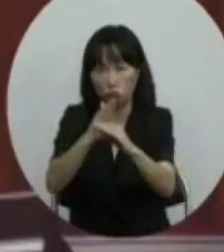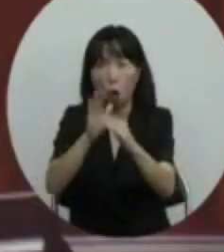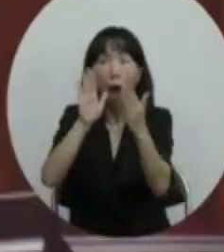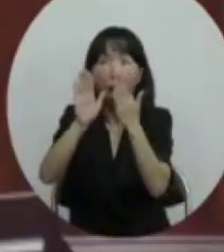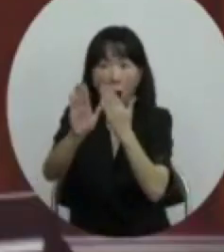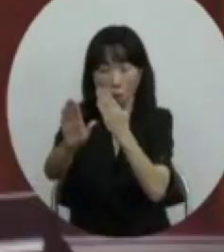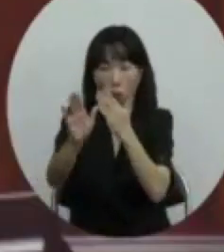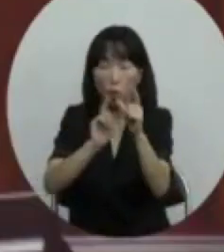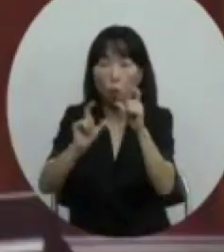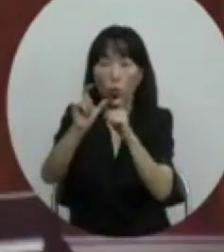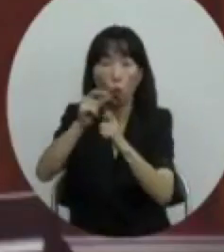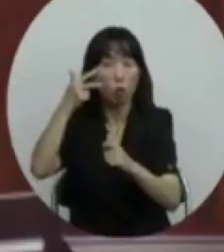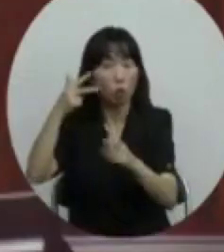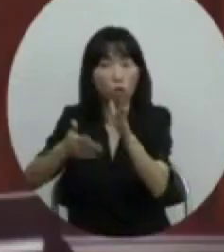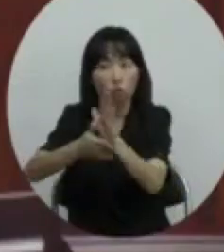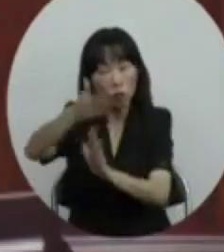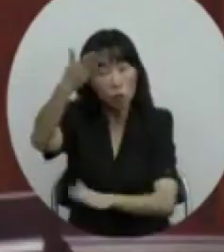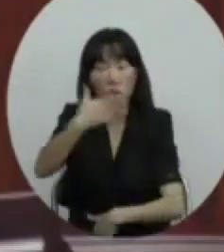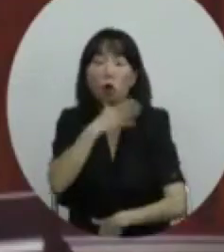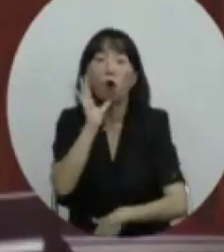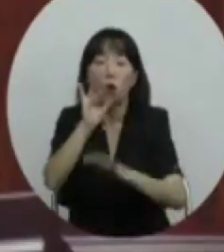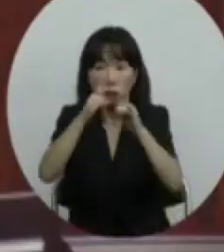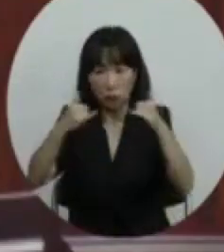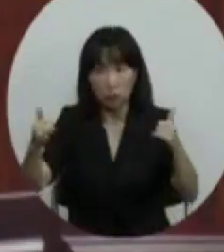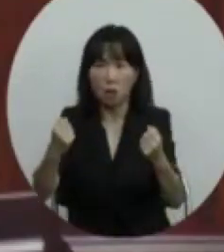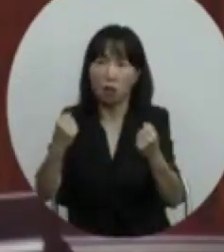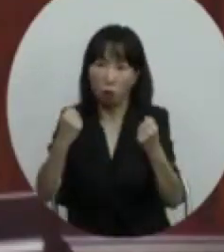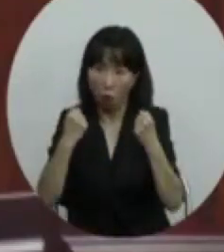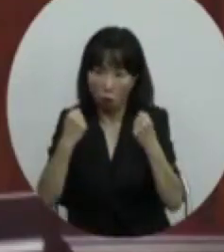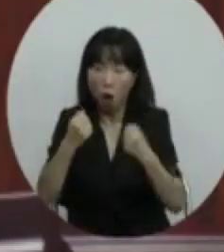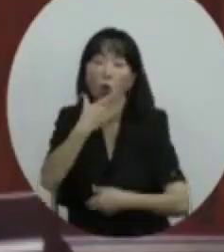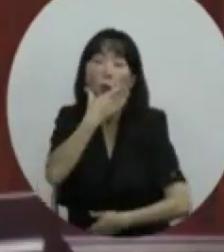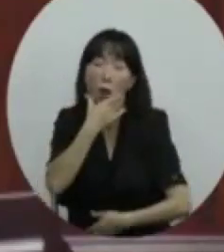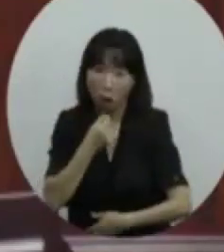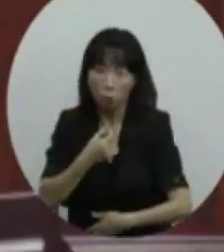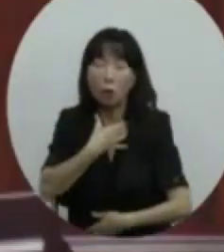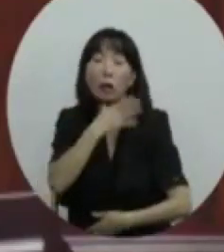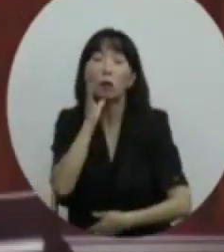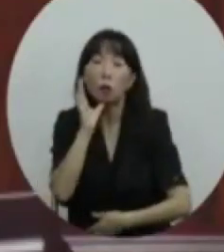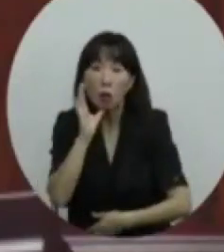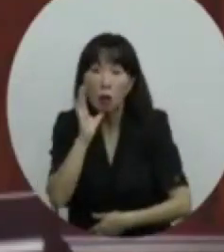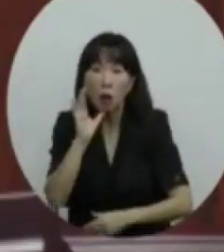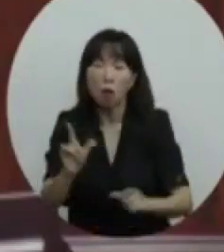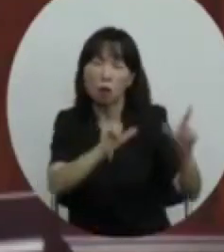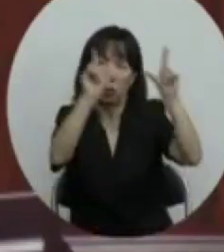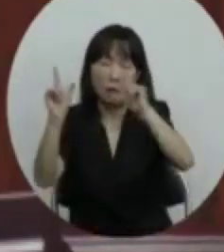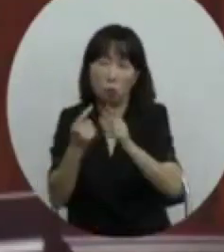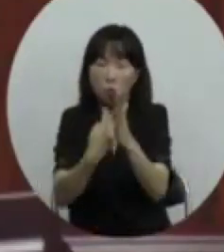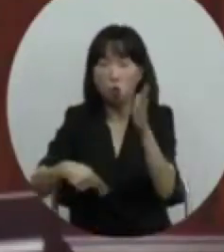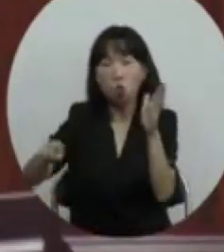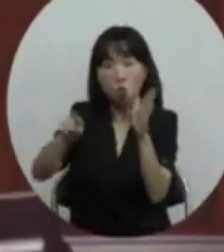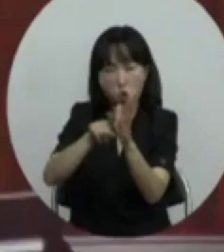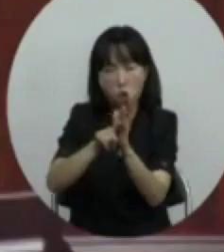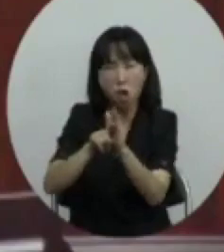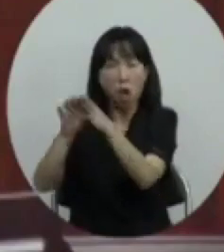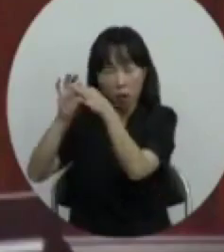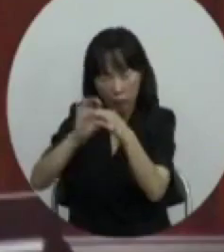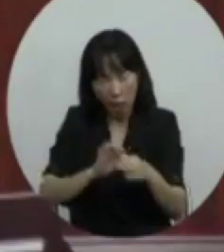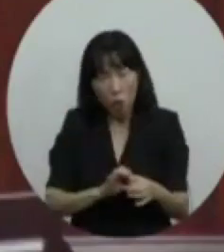앞으로도 여주시는 어르신들이 건강하고 행복한 노후를 위해 지속적으로 노력할